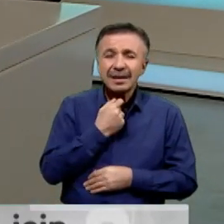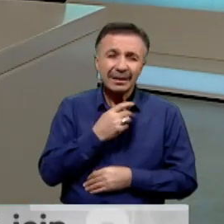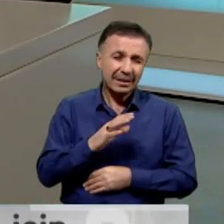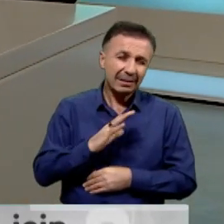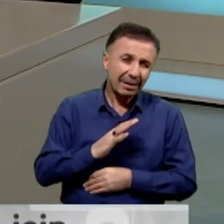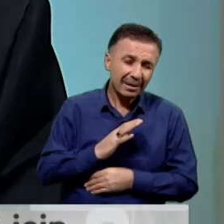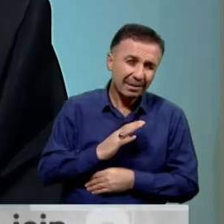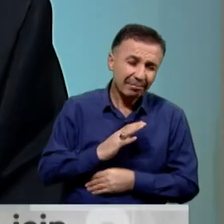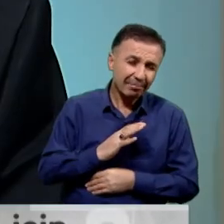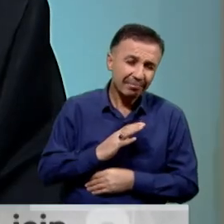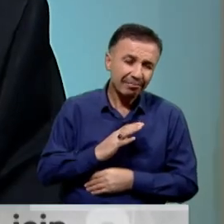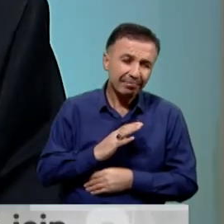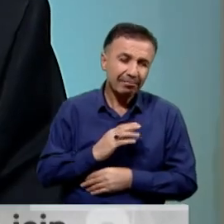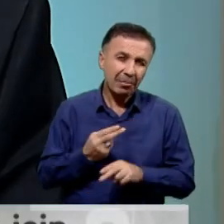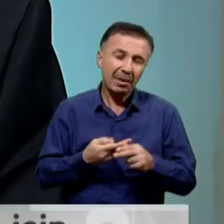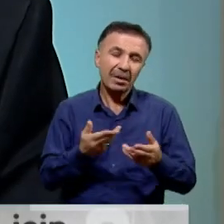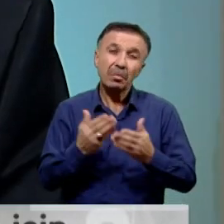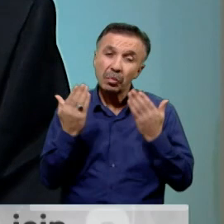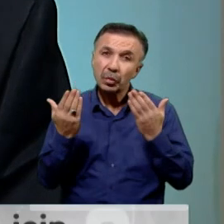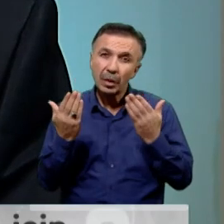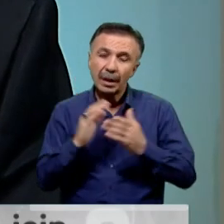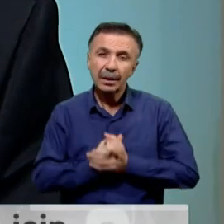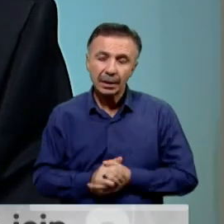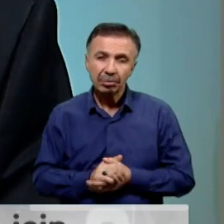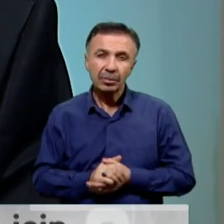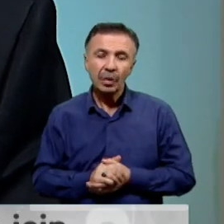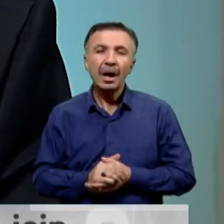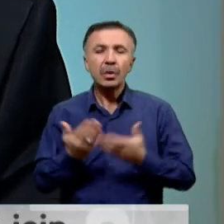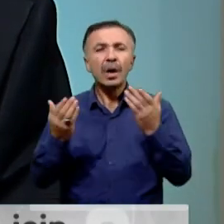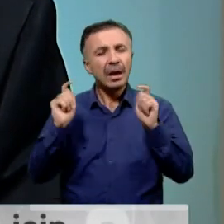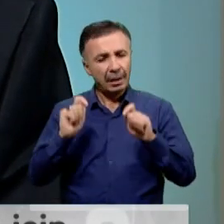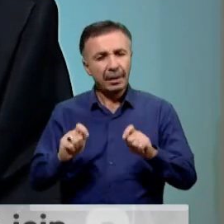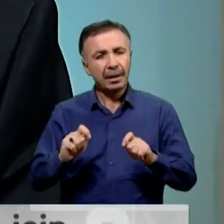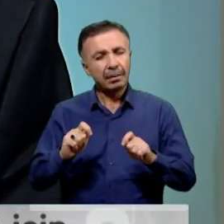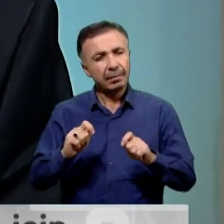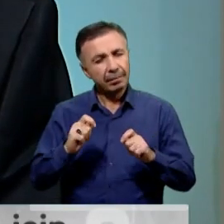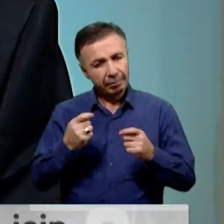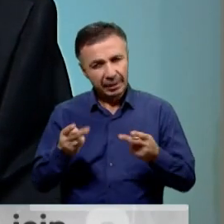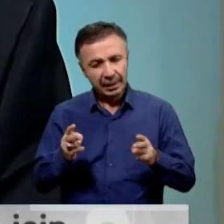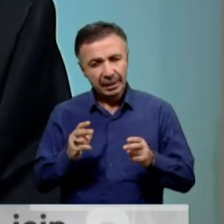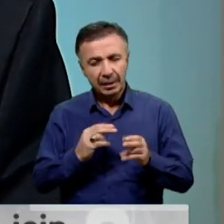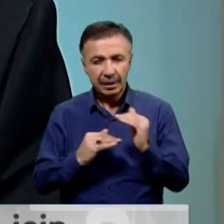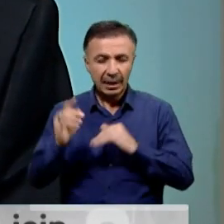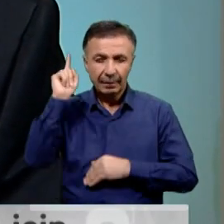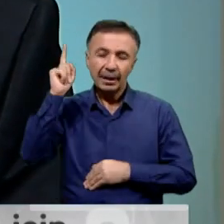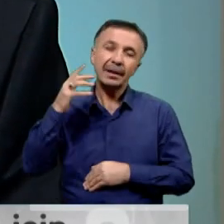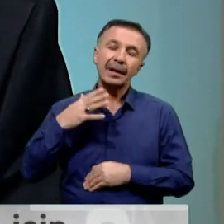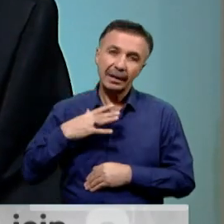yani herkes mesela bu dualardan nasiptar olabilir. Bununla Cenab-ı Hakk'a niyaz edelim,